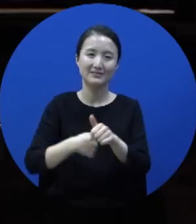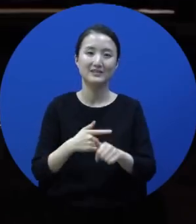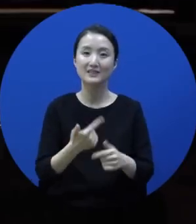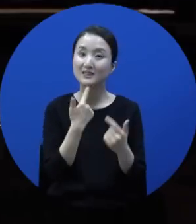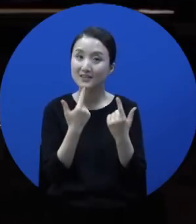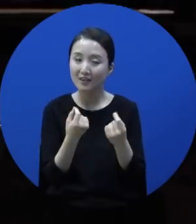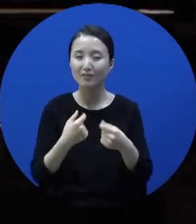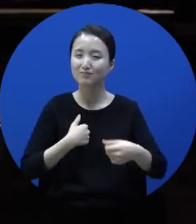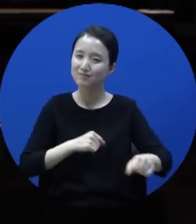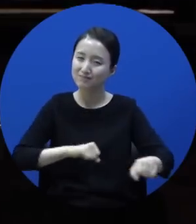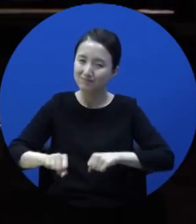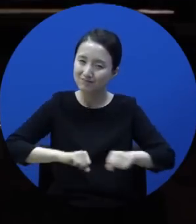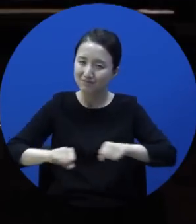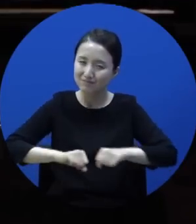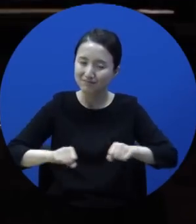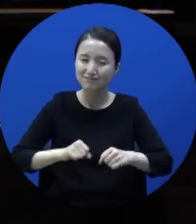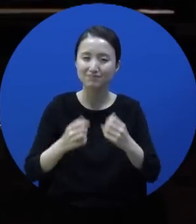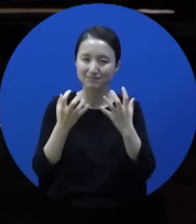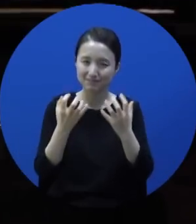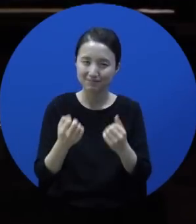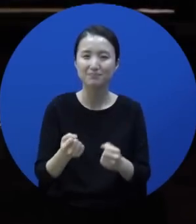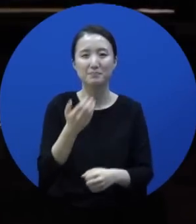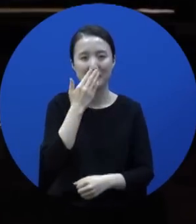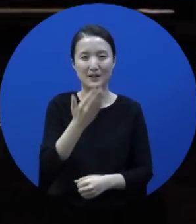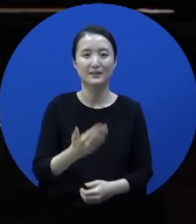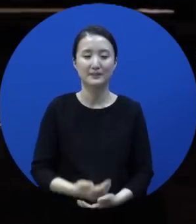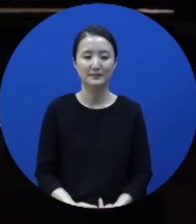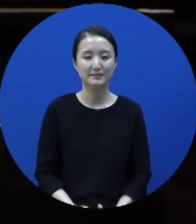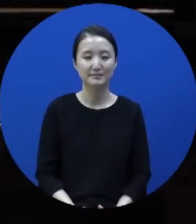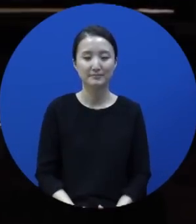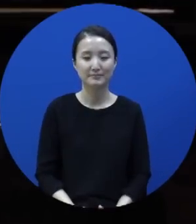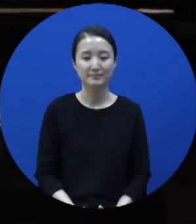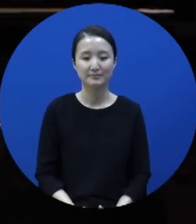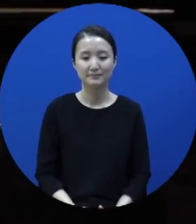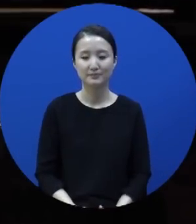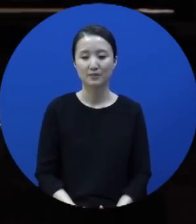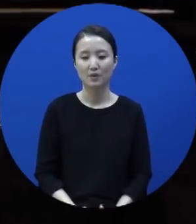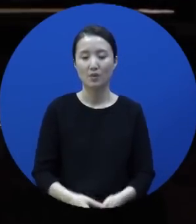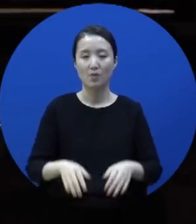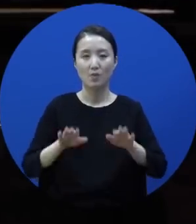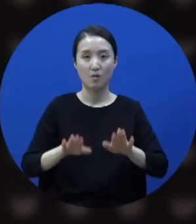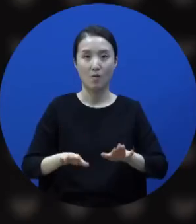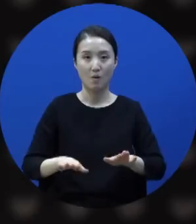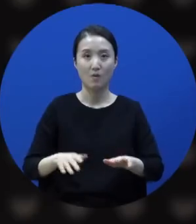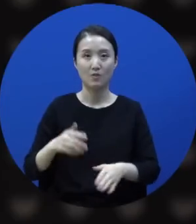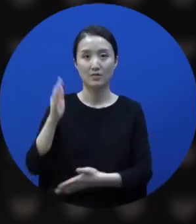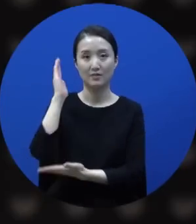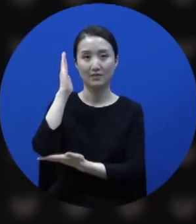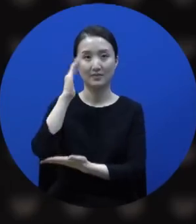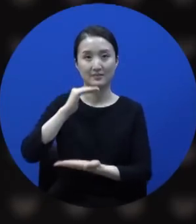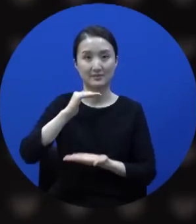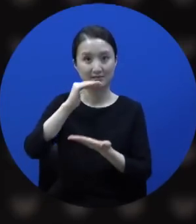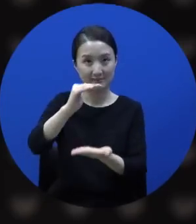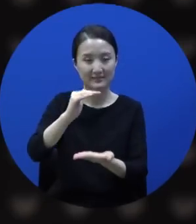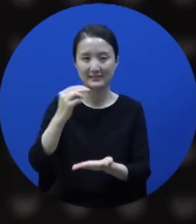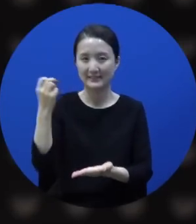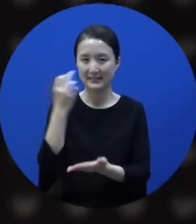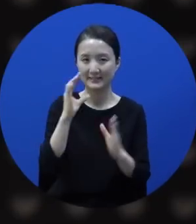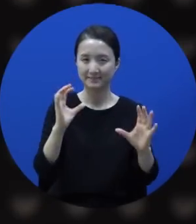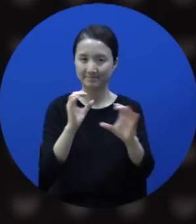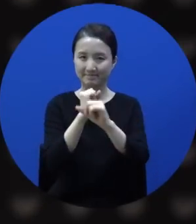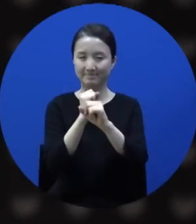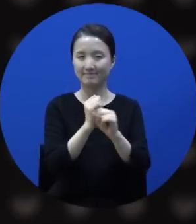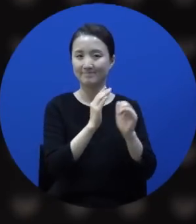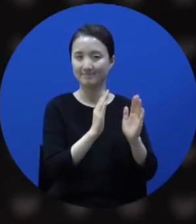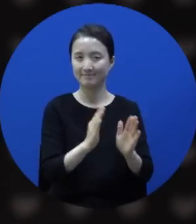보시는 이런 다양한 일들도 할 수 있게 됐습니다. 그래서 제가 오늘 정리를 하자면 이렇게